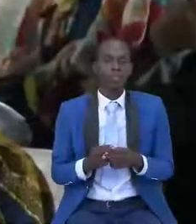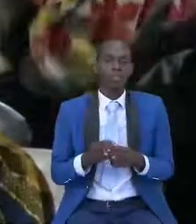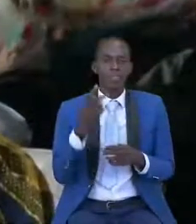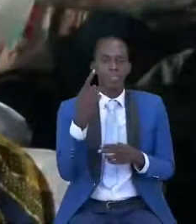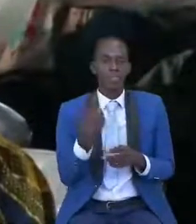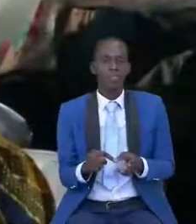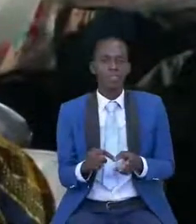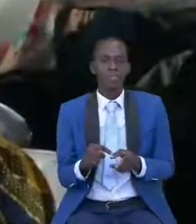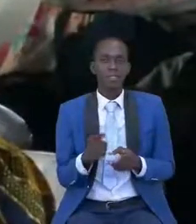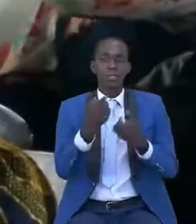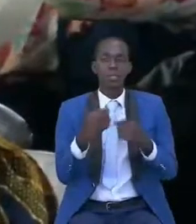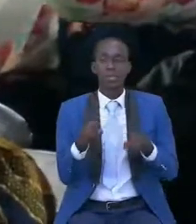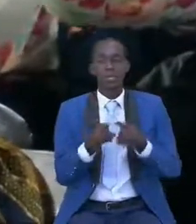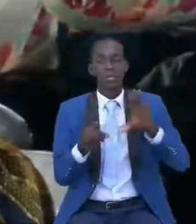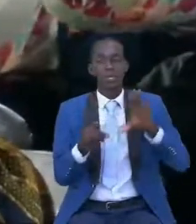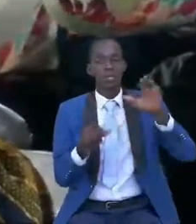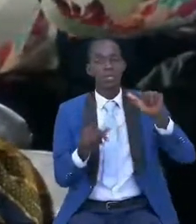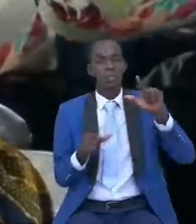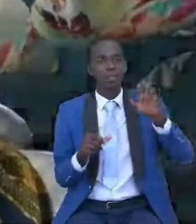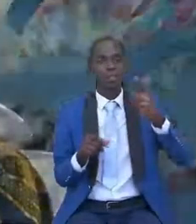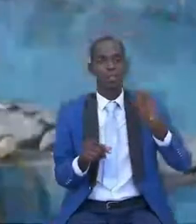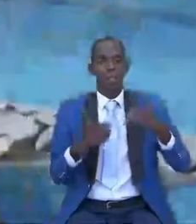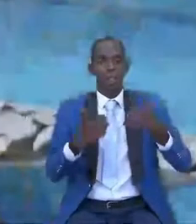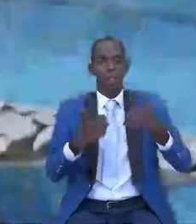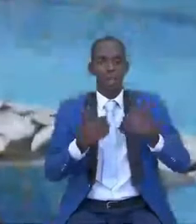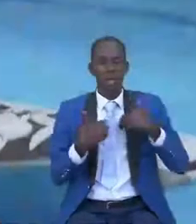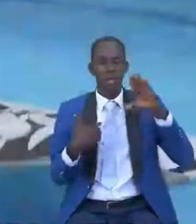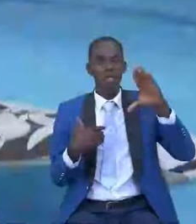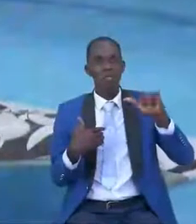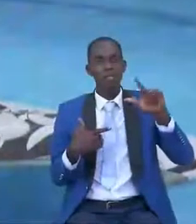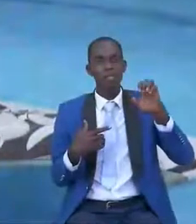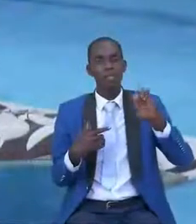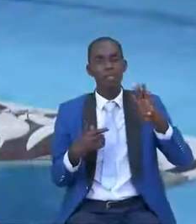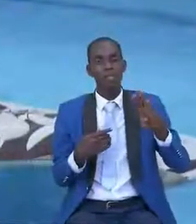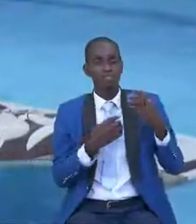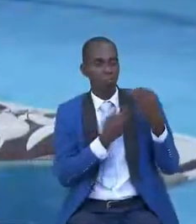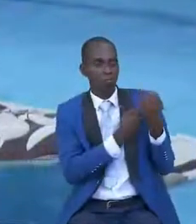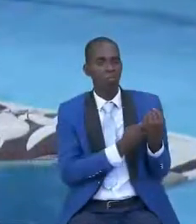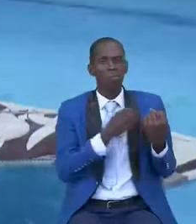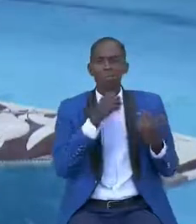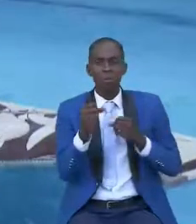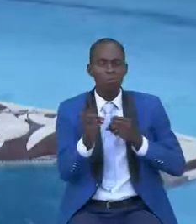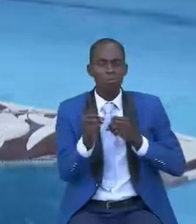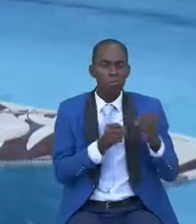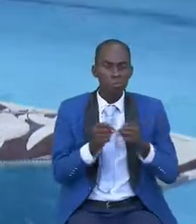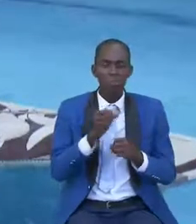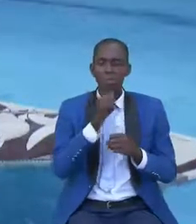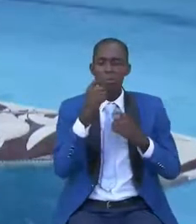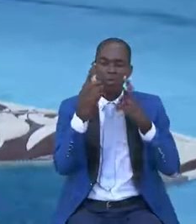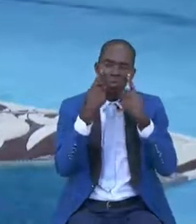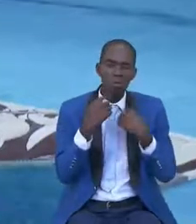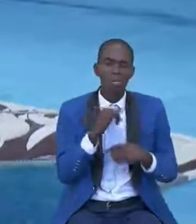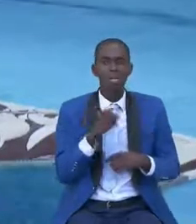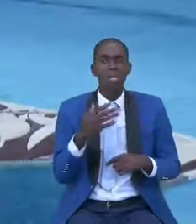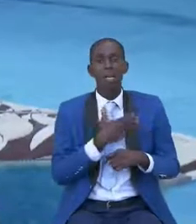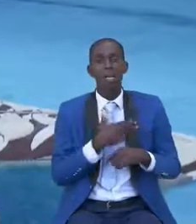sauvé au nom de Jésus. Tu viens comme Caleb et tu as le type de foi de Caleb. Il ne